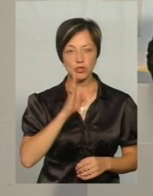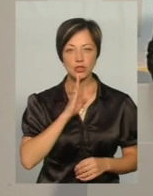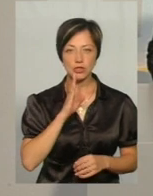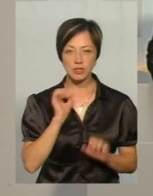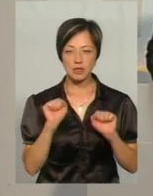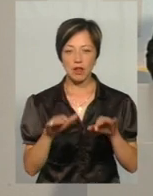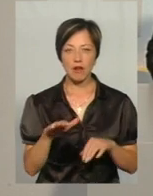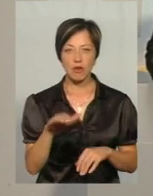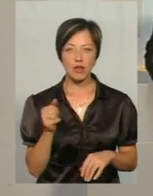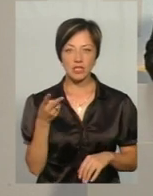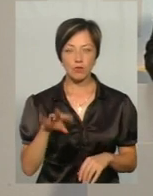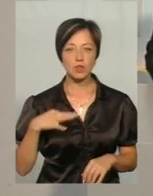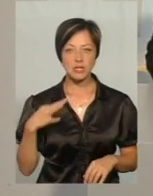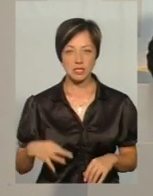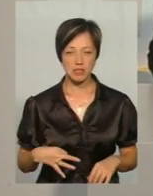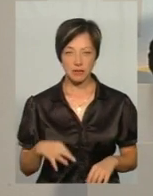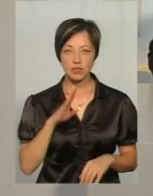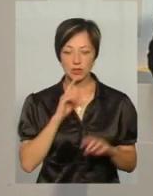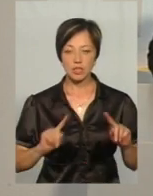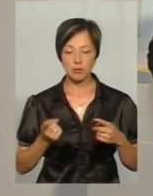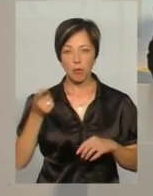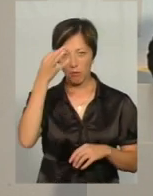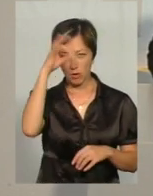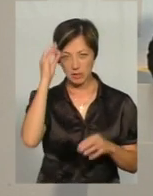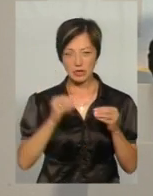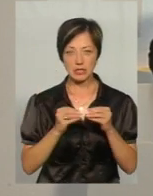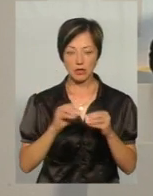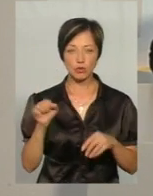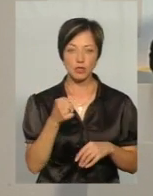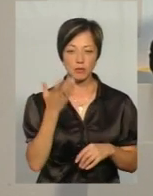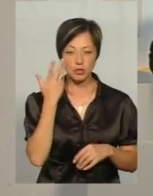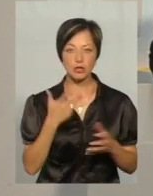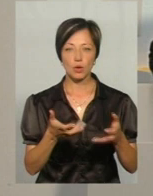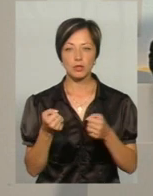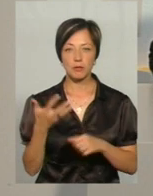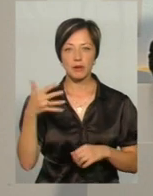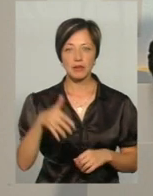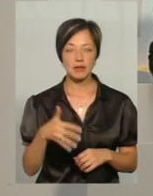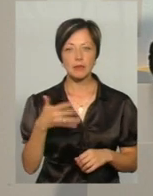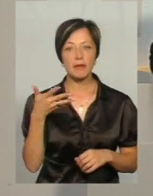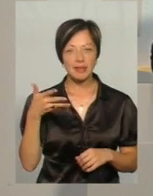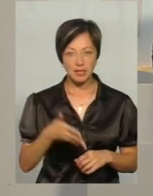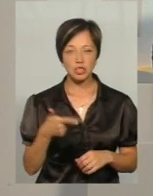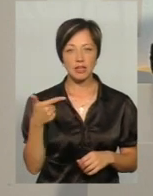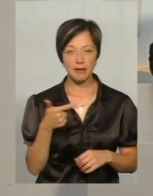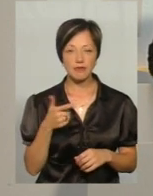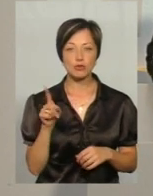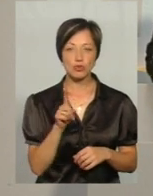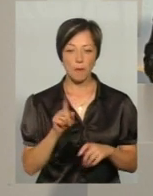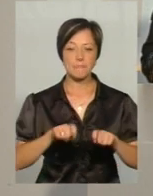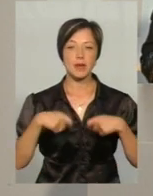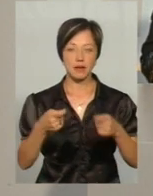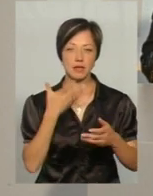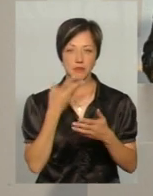в оренду двох синів. Жінку затримали поліцейські 10 серпня під час отримання 5000 гривень за те, що вона